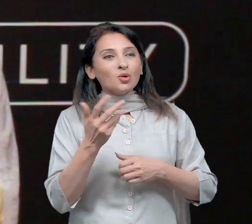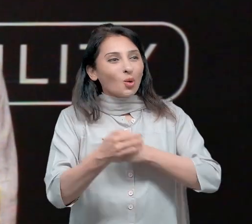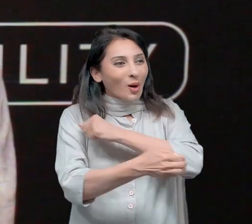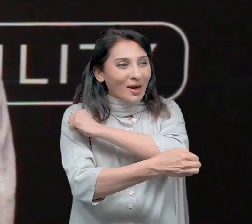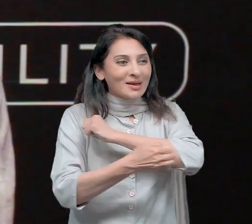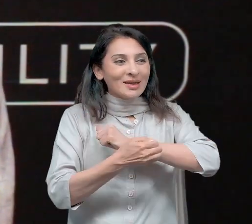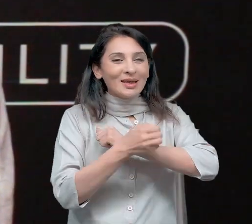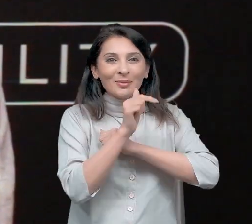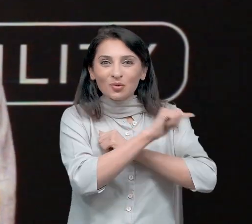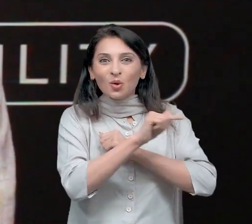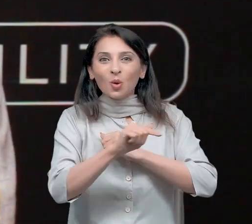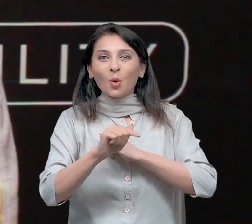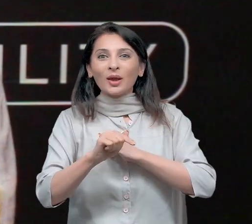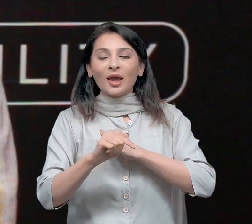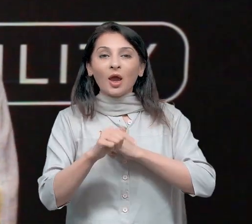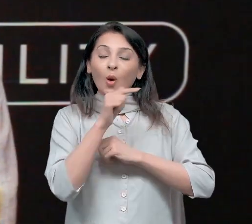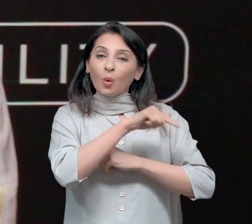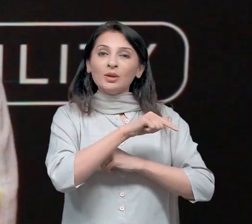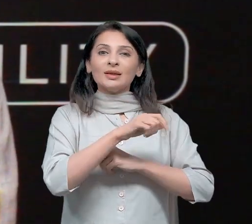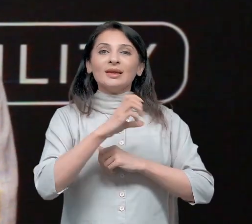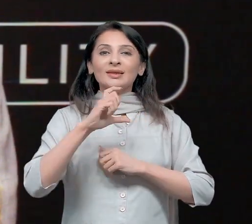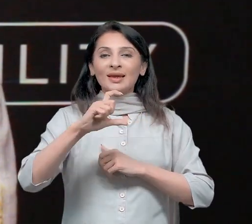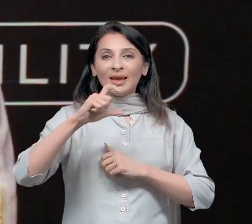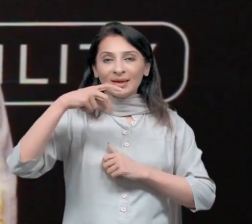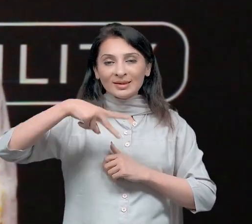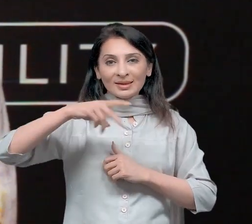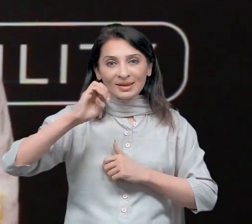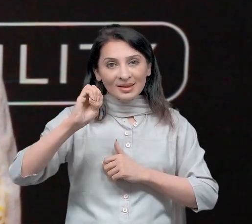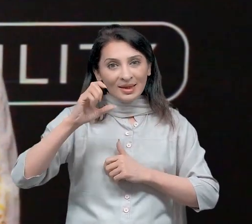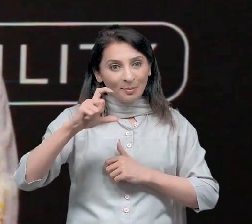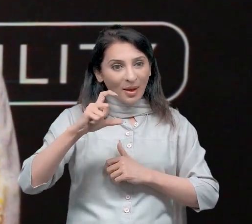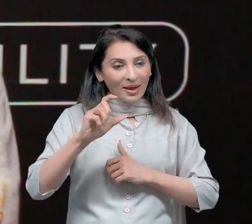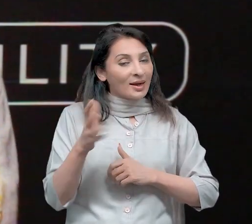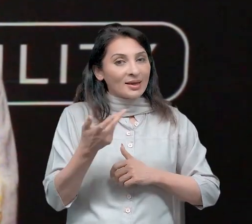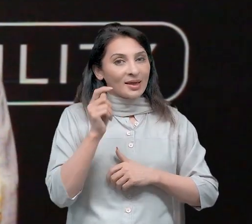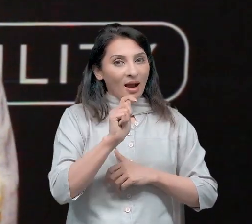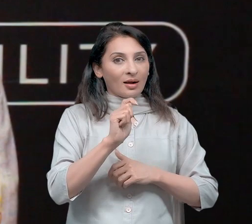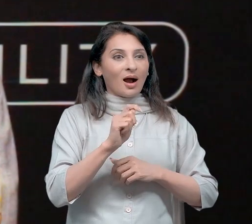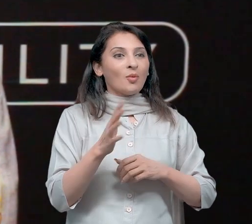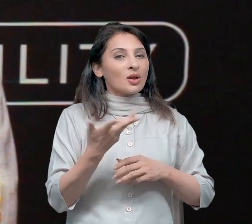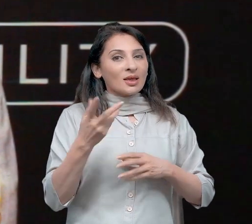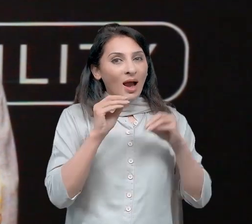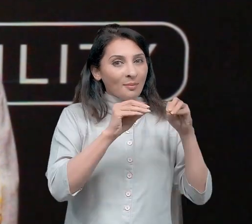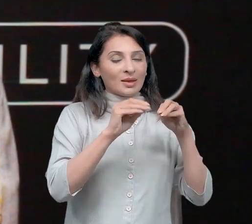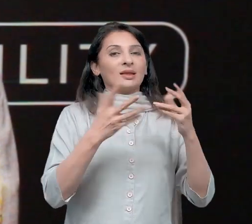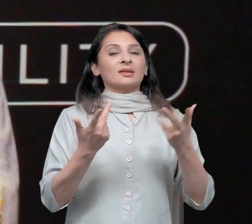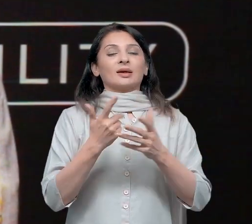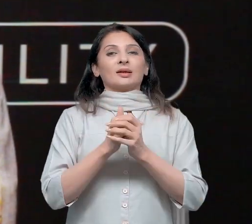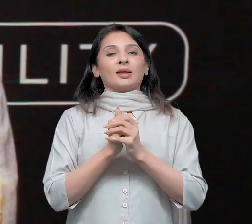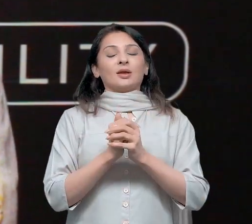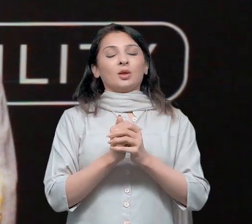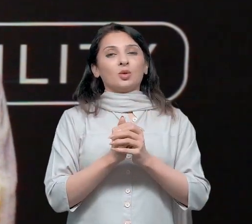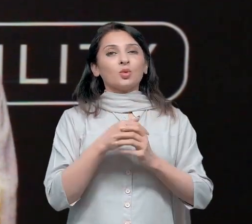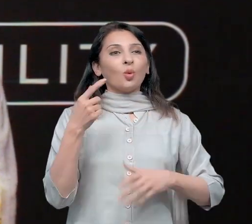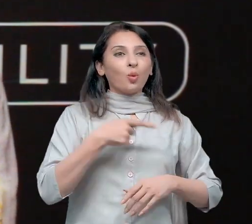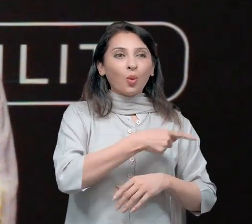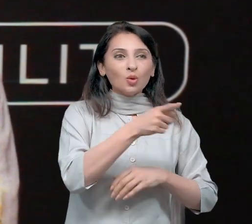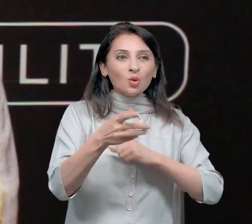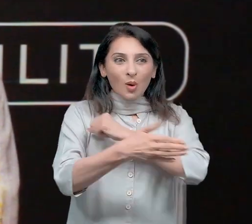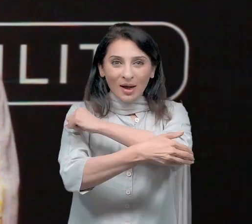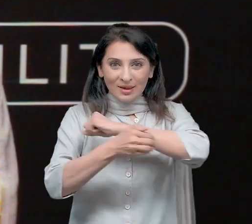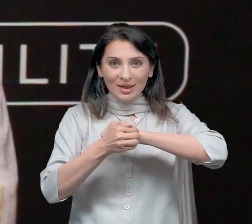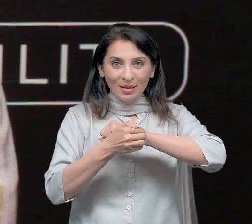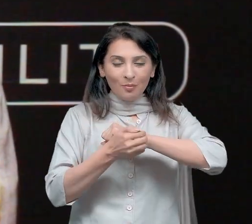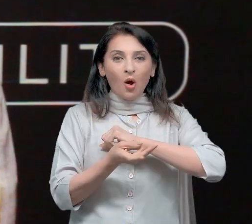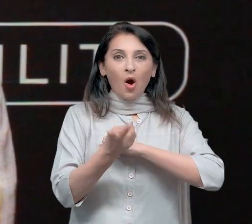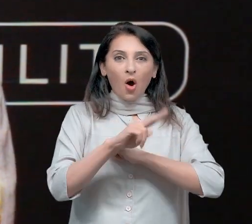रोब और उनका असर असूख नहीं है, तो वो लोग कैसे फ़ायदा उठा सकते हैं इस मौजू से। जेंडर